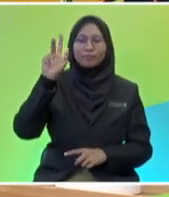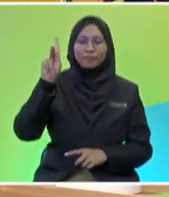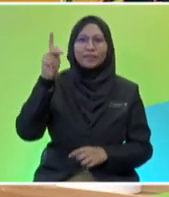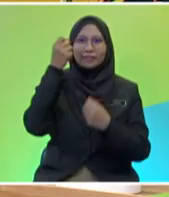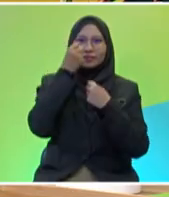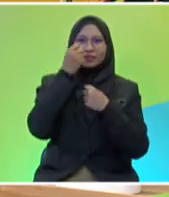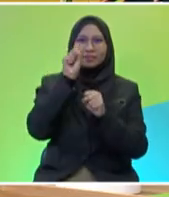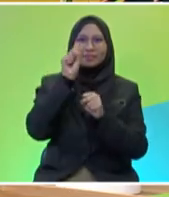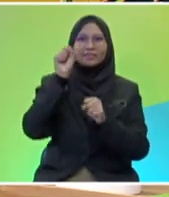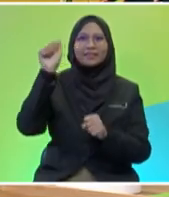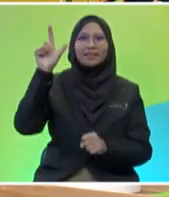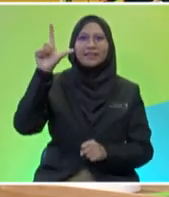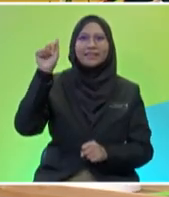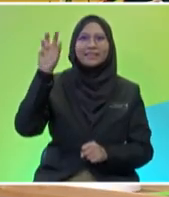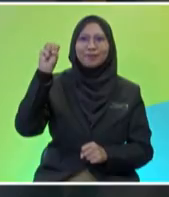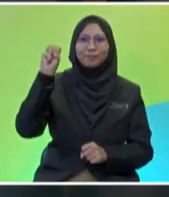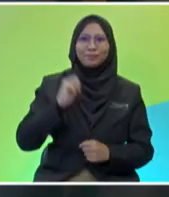selalu Assalamualaikum